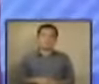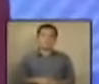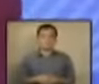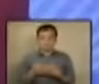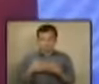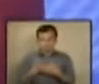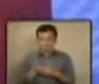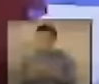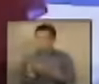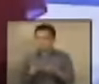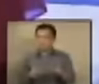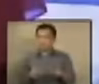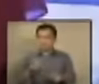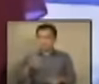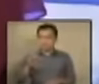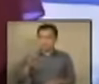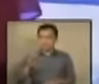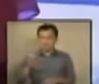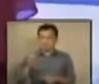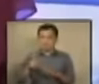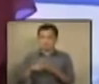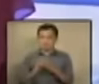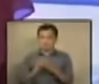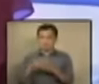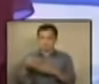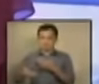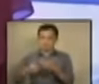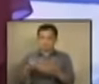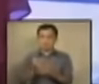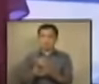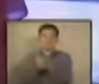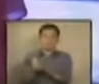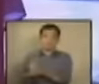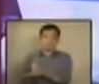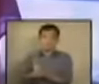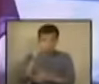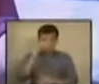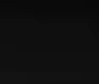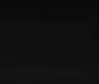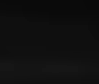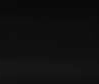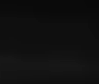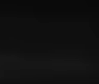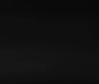this, punta tayo sa Kamkrami. Umpisa na po natin yung proseso na para kayo matulungan. Okay, ma'am? Sige,